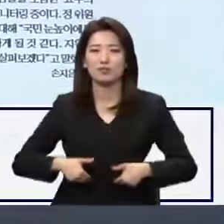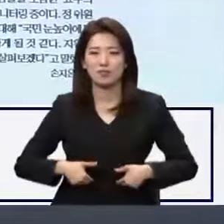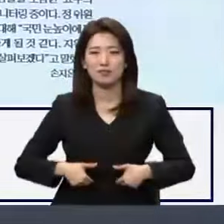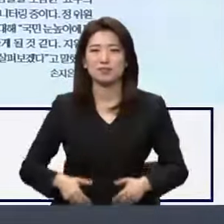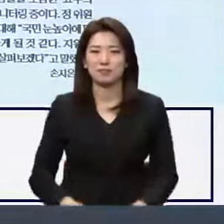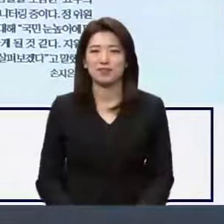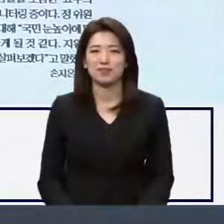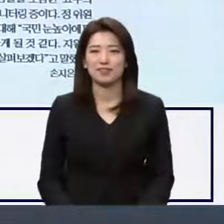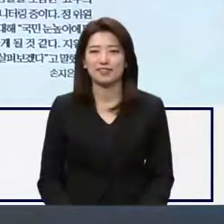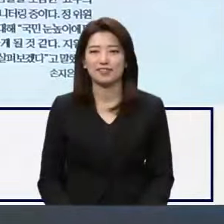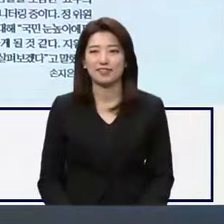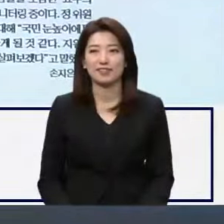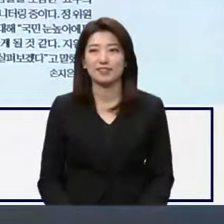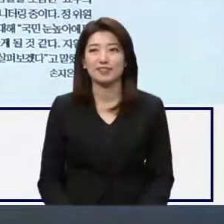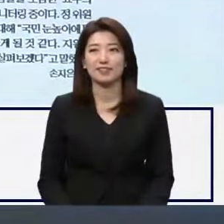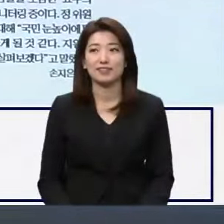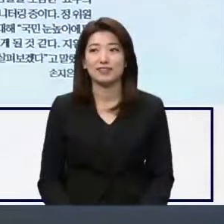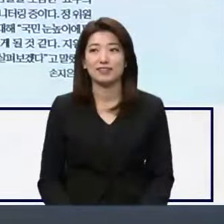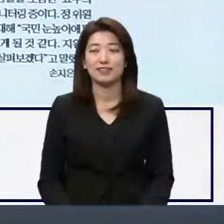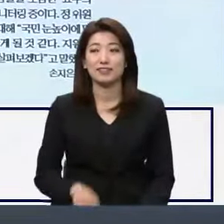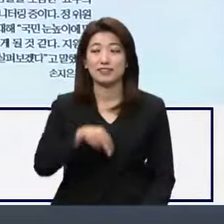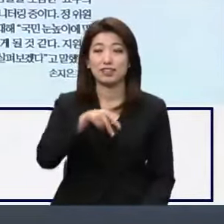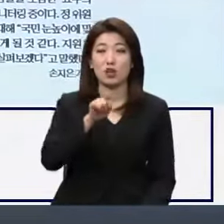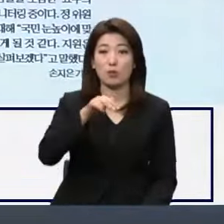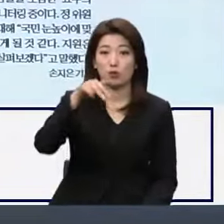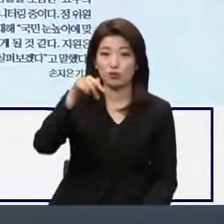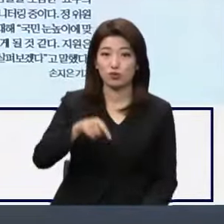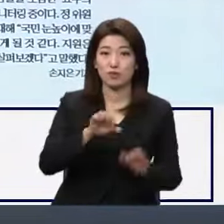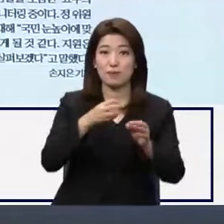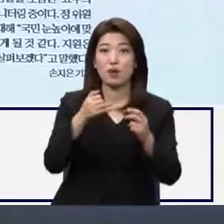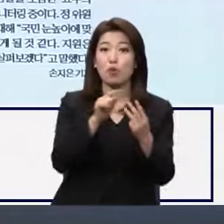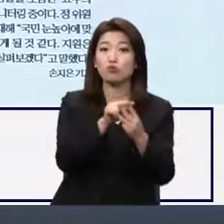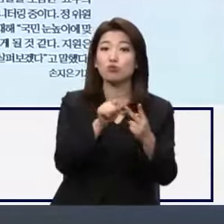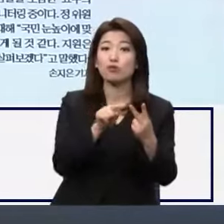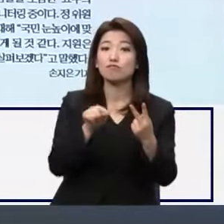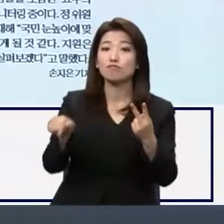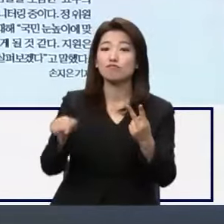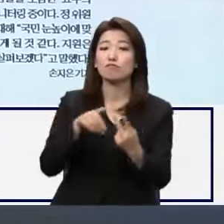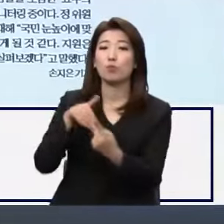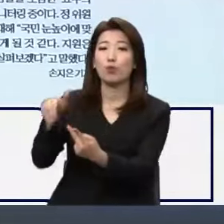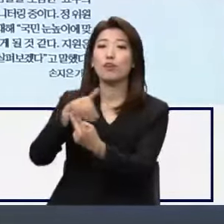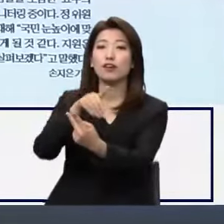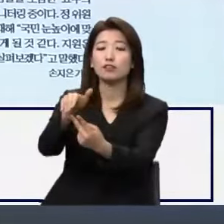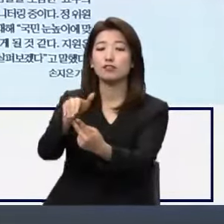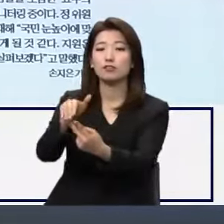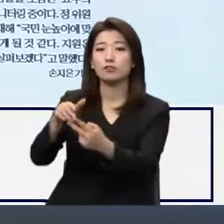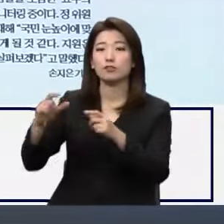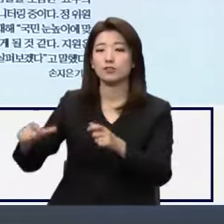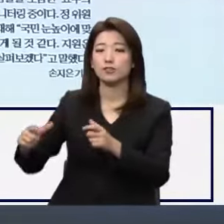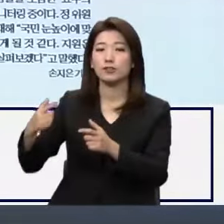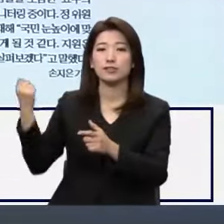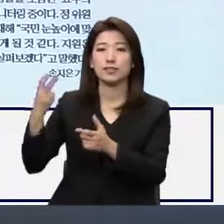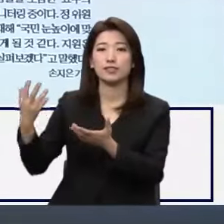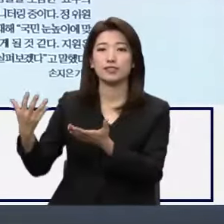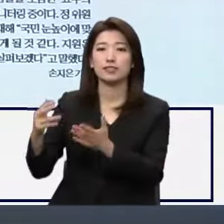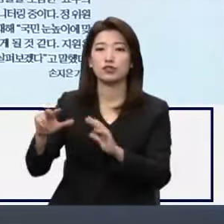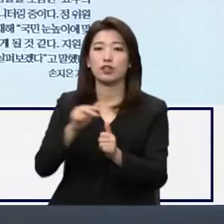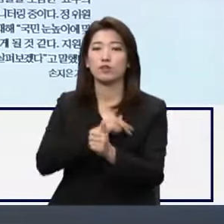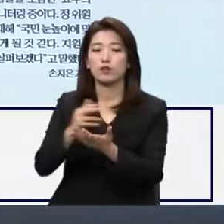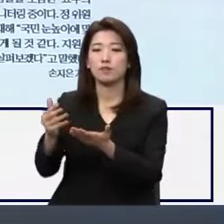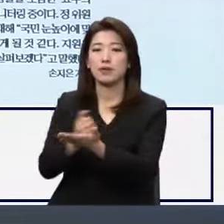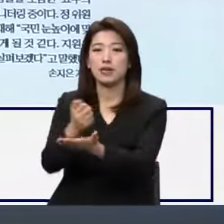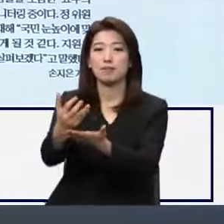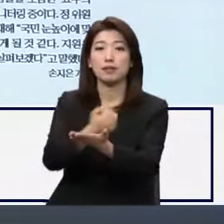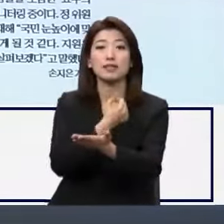서병수 김태오 카드로 낙동강 탈란 작전 앞 뒷부분 저희가 봤죠 관건 요건 거 같습니다 중진 험지